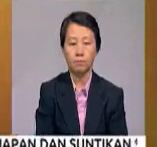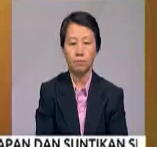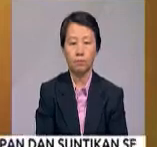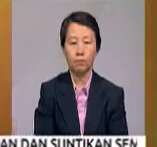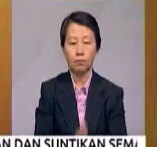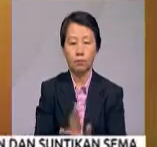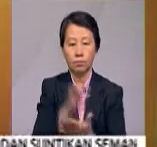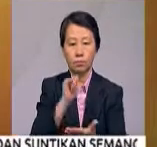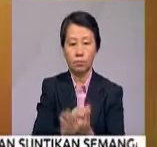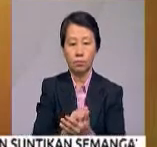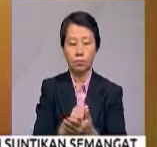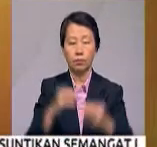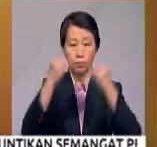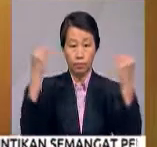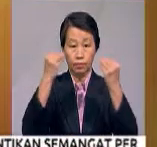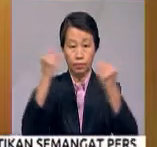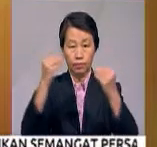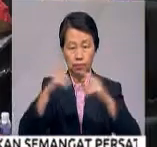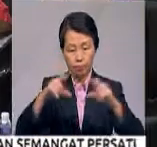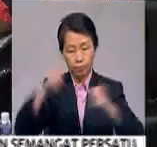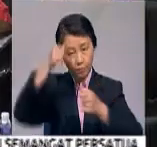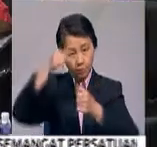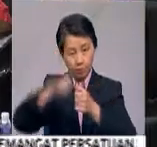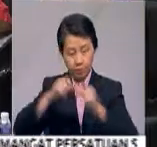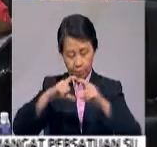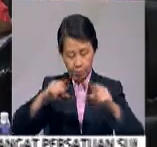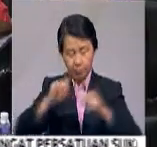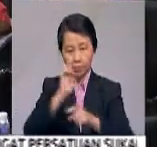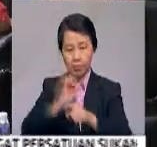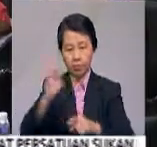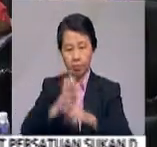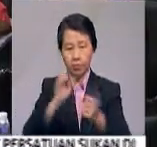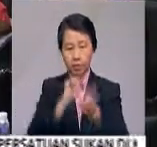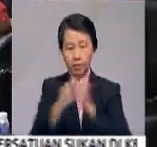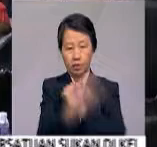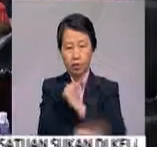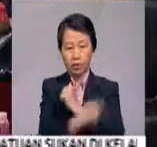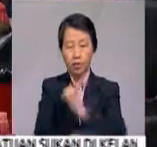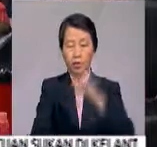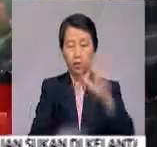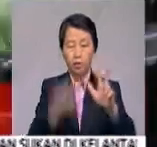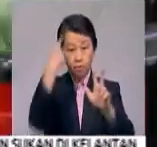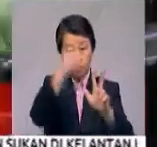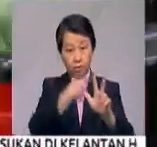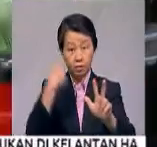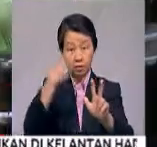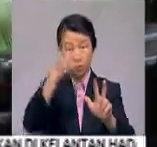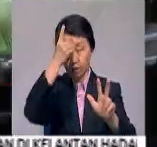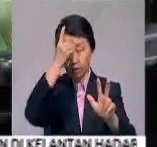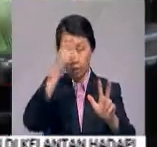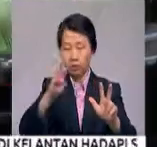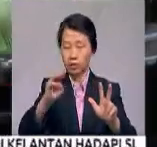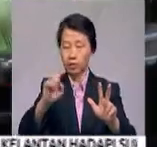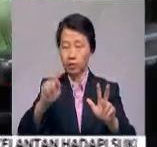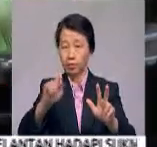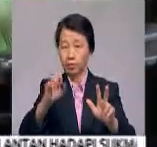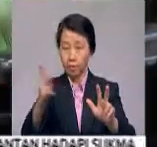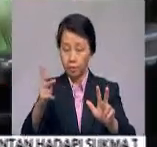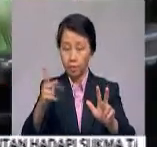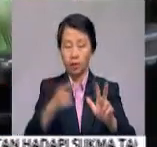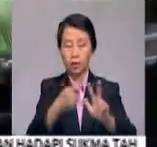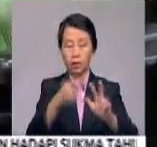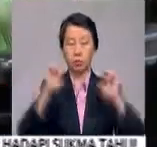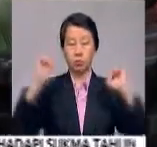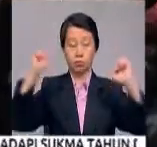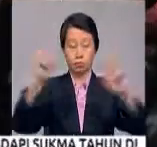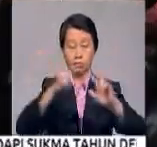Sementara itu, pada majlis pelancaran kad kenangan Kepingan Emas Legenda Sukan Negara, tiga wajah Legenda Negara, Datuk Abdul Malik Nur Bina Badan,